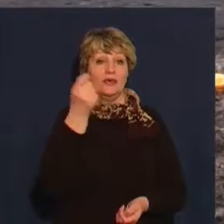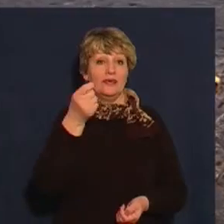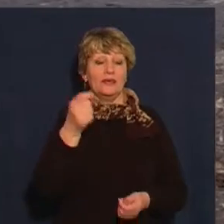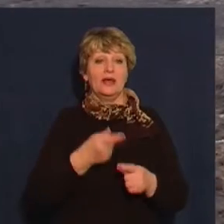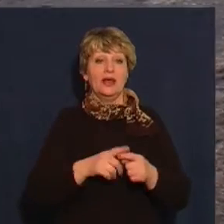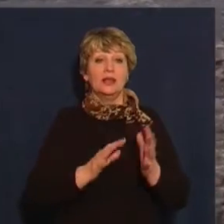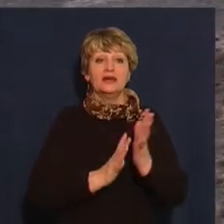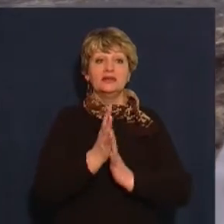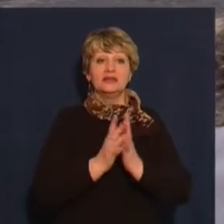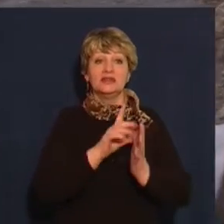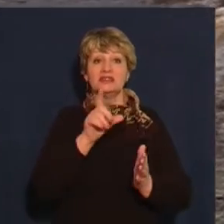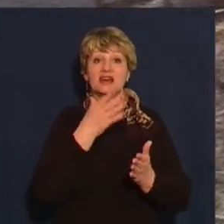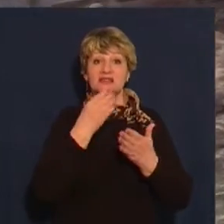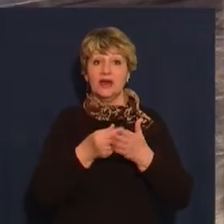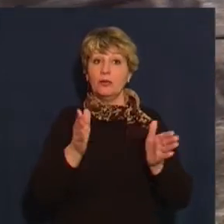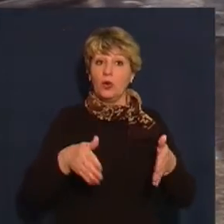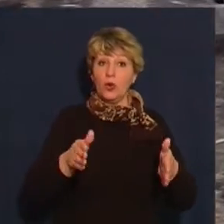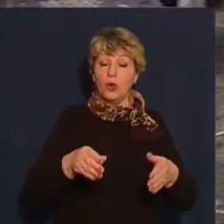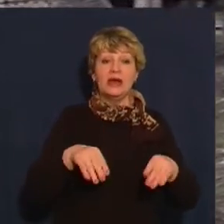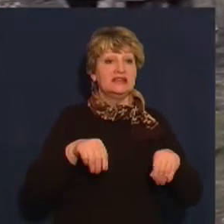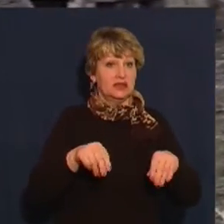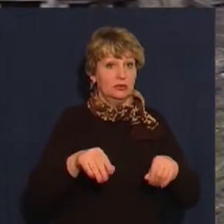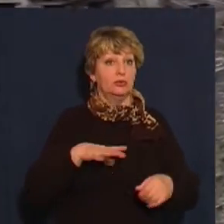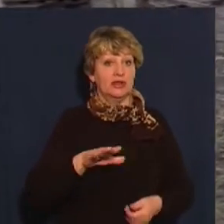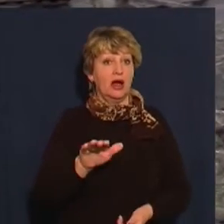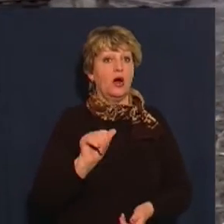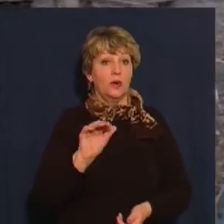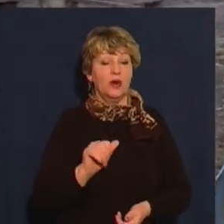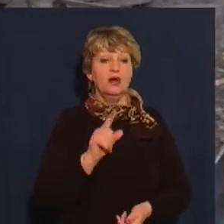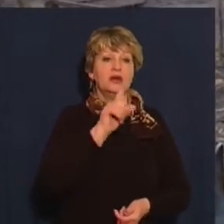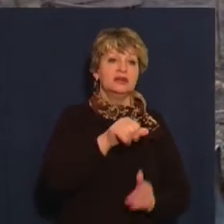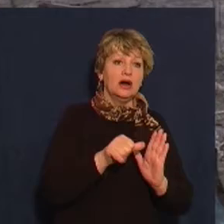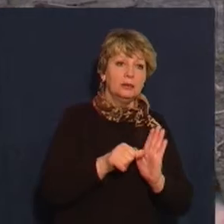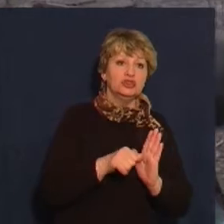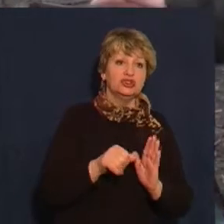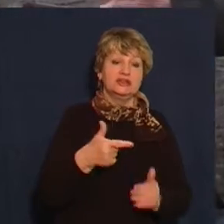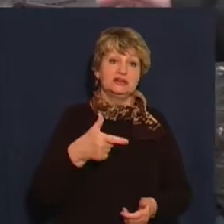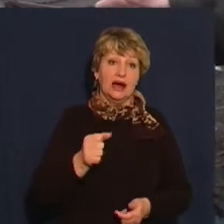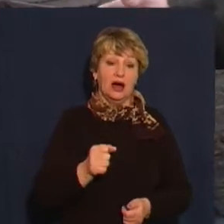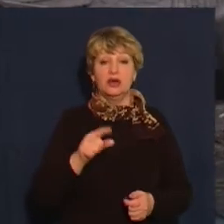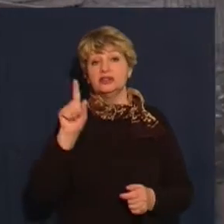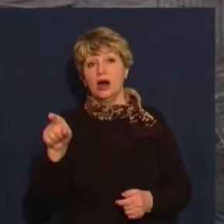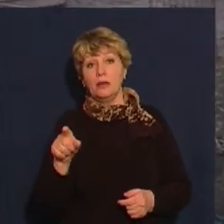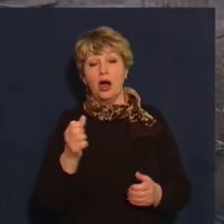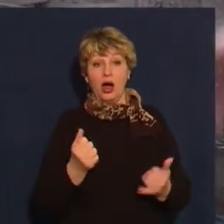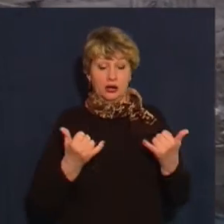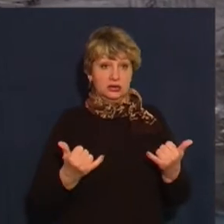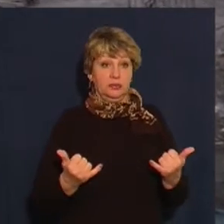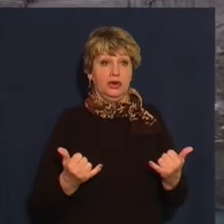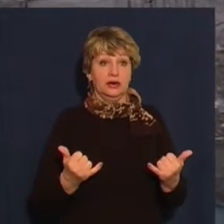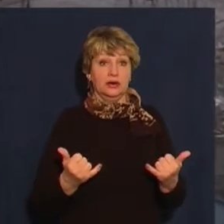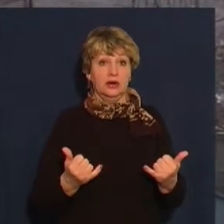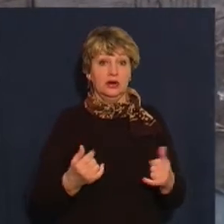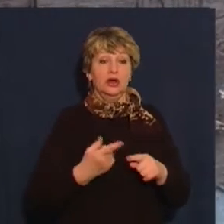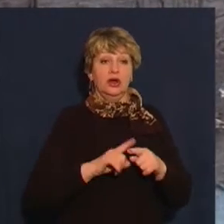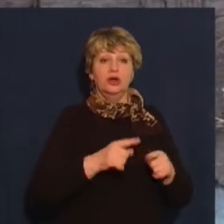ділянці за своїм городом. Землю орендував. А там 6 гектарів, і це тут. А тепер це вже то атовцям